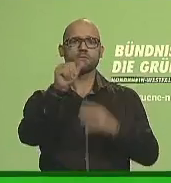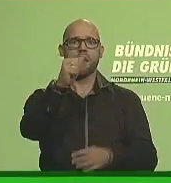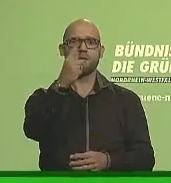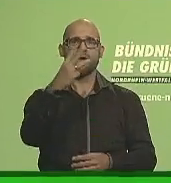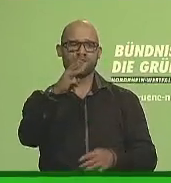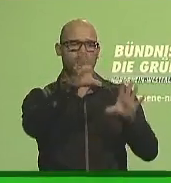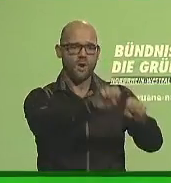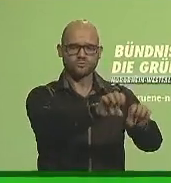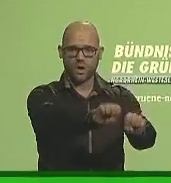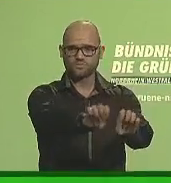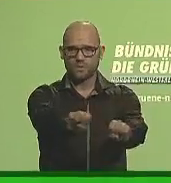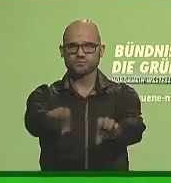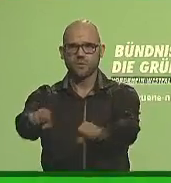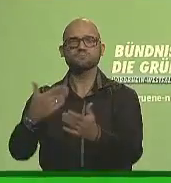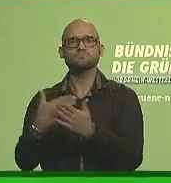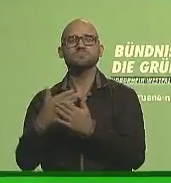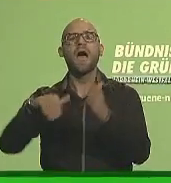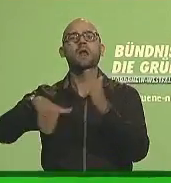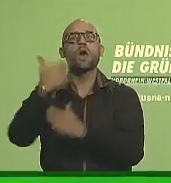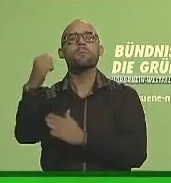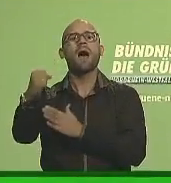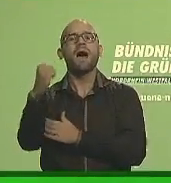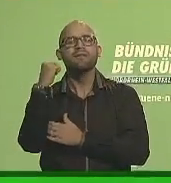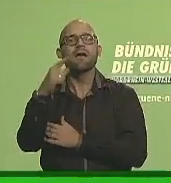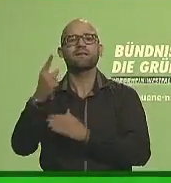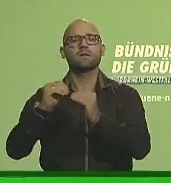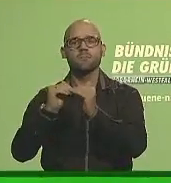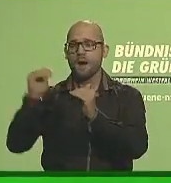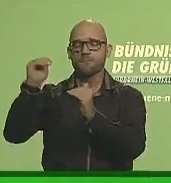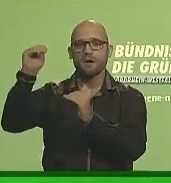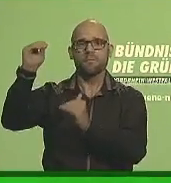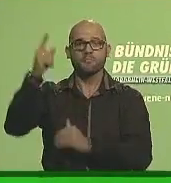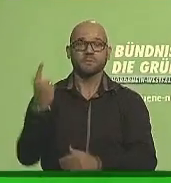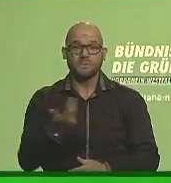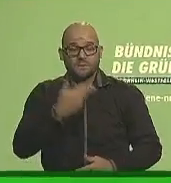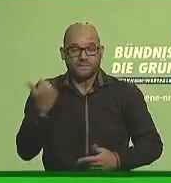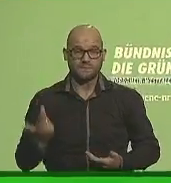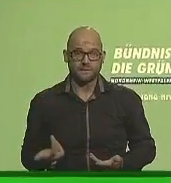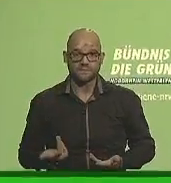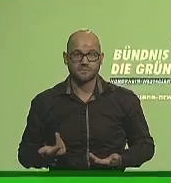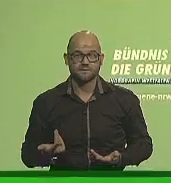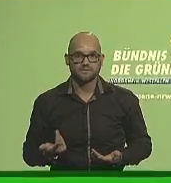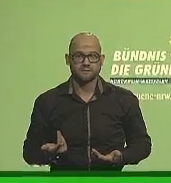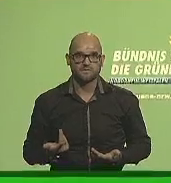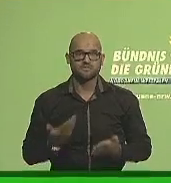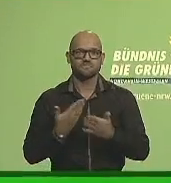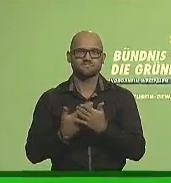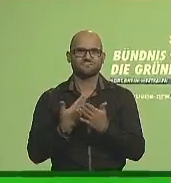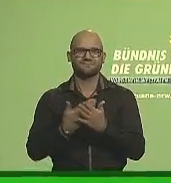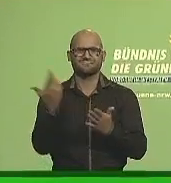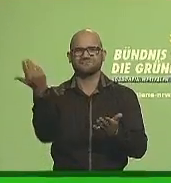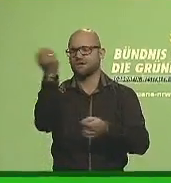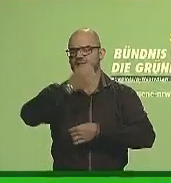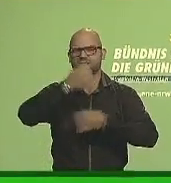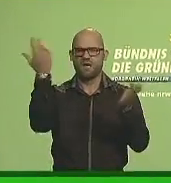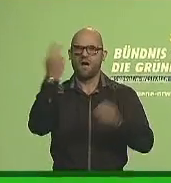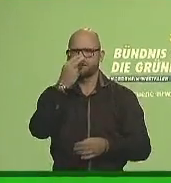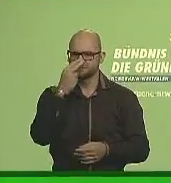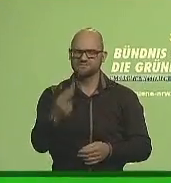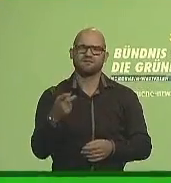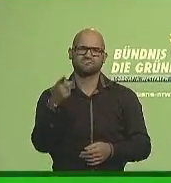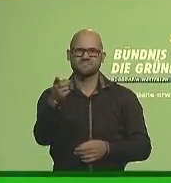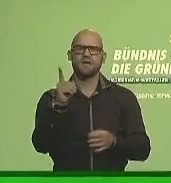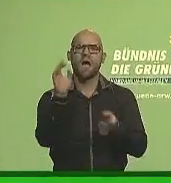Ausbauziel für die Erneuerbaren erhöht? Hätte sie doch machen müssen. Hat sie nicht gemacht. Ganz deutlich wird, eigentlich will sie diesen Ausstieg aus